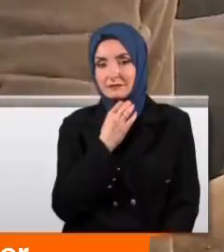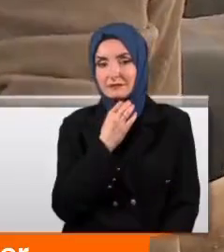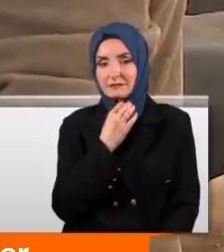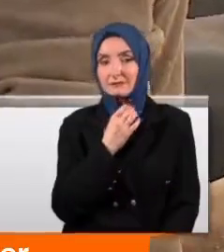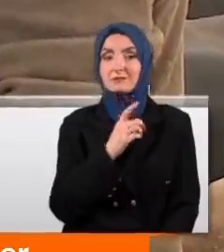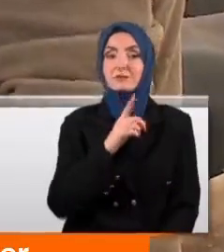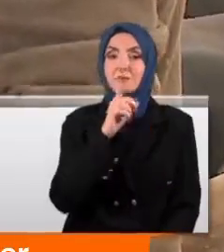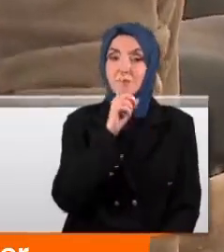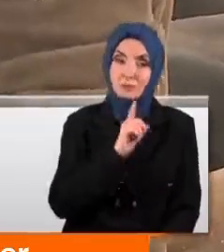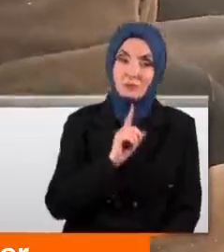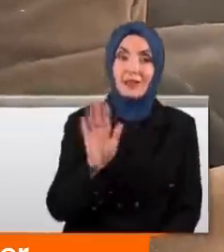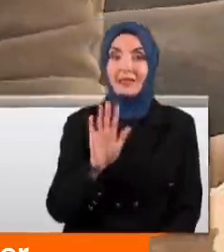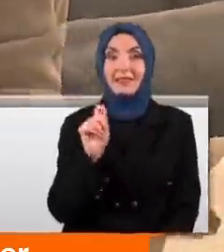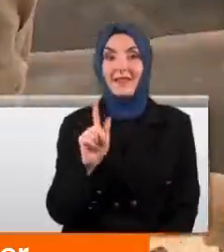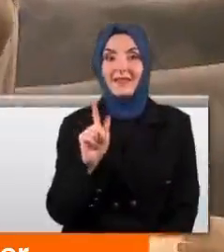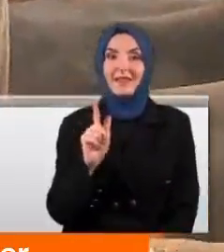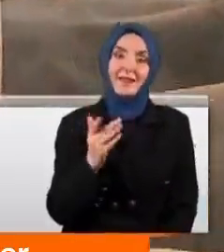size verselerdi siz gerçek diye alacak.